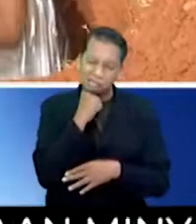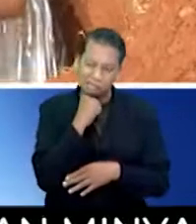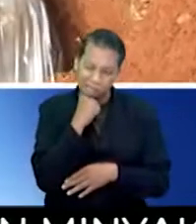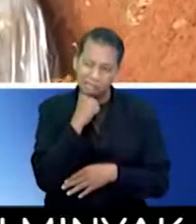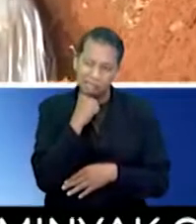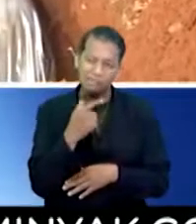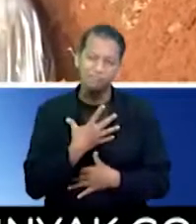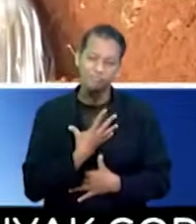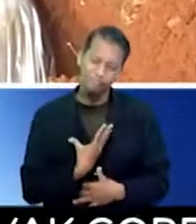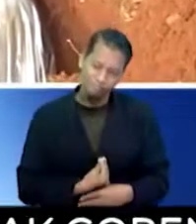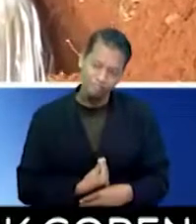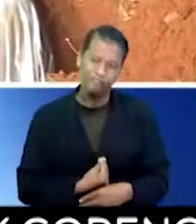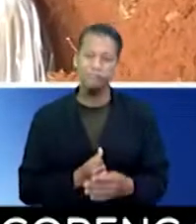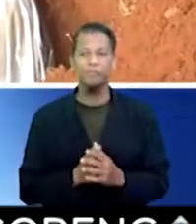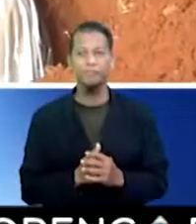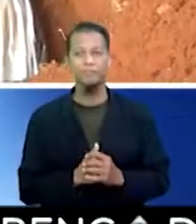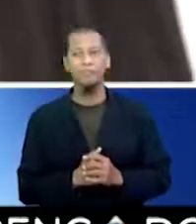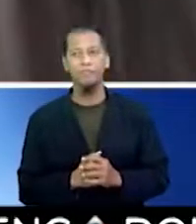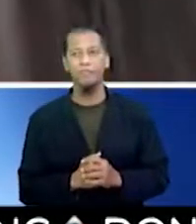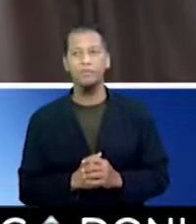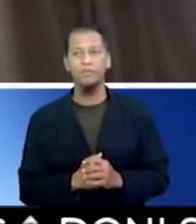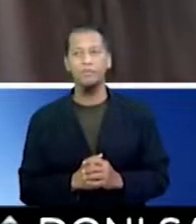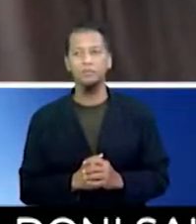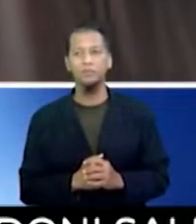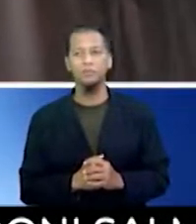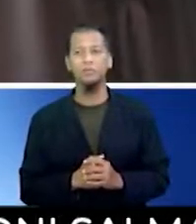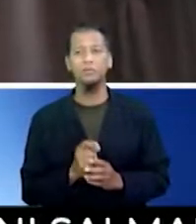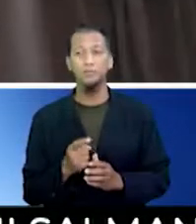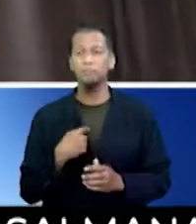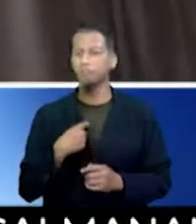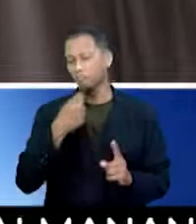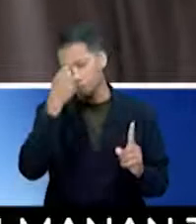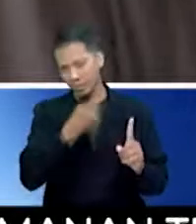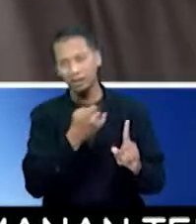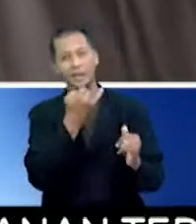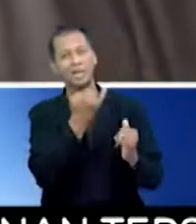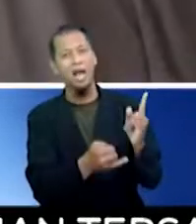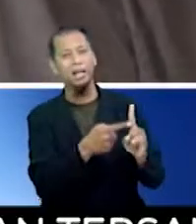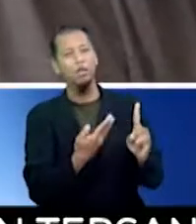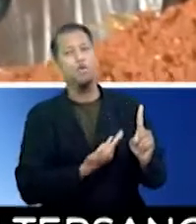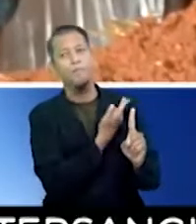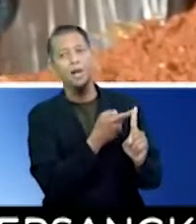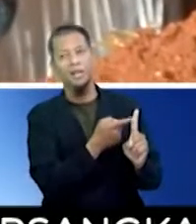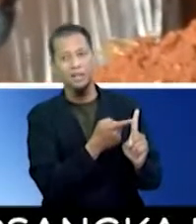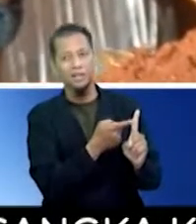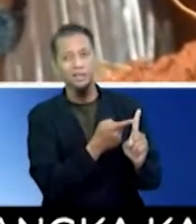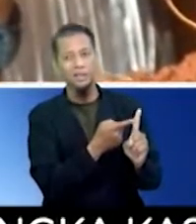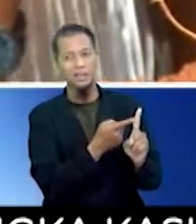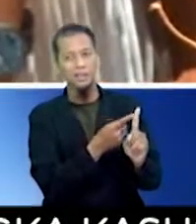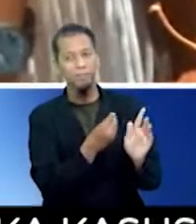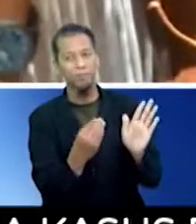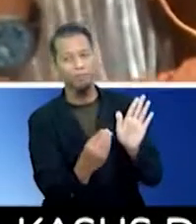dari korban ataupun dari almarhum dan kemudian memberikan penghormatan terakhir dan menyematkan bahwa korban ini merupakan pahlawan